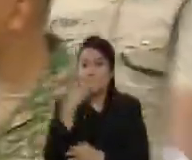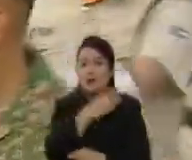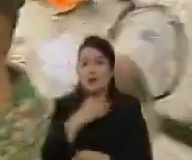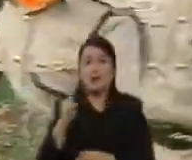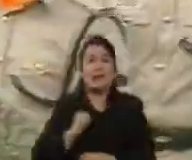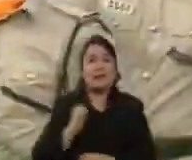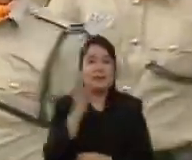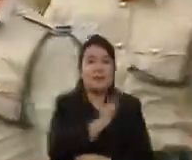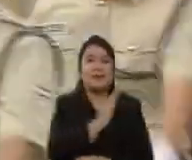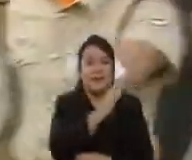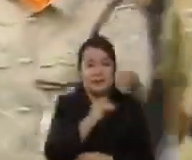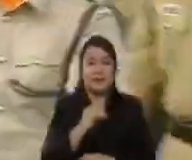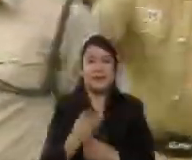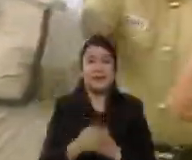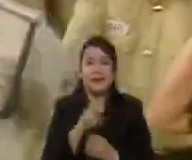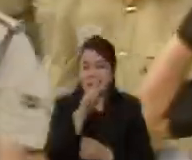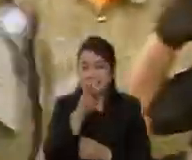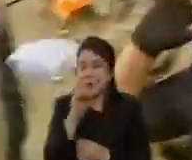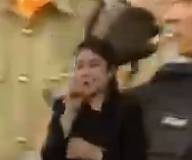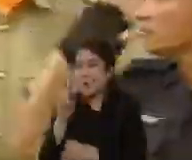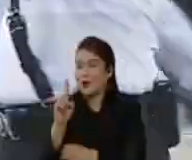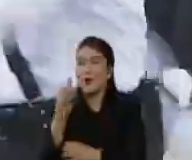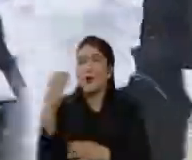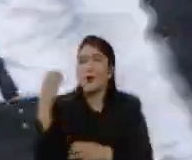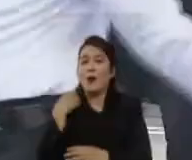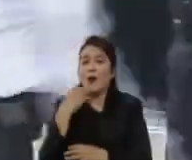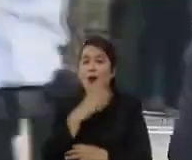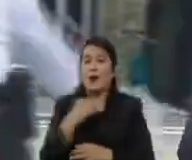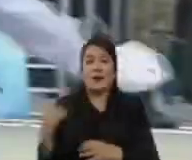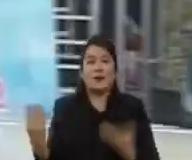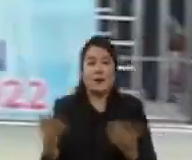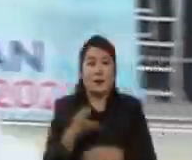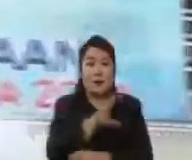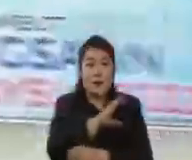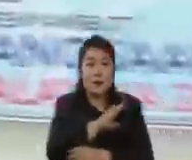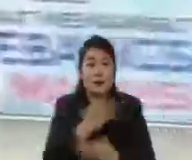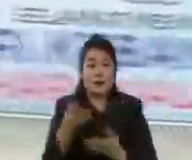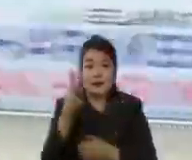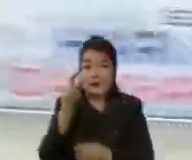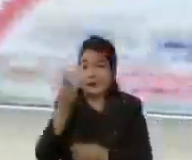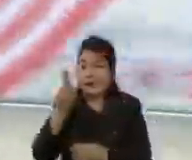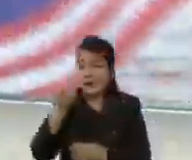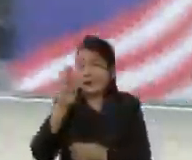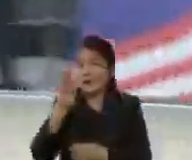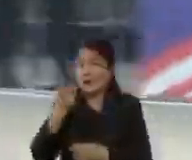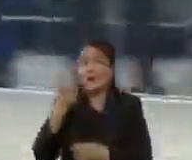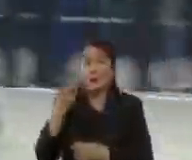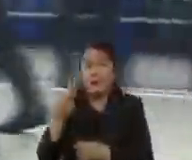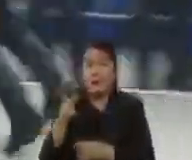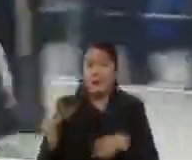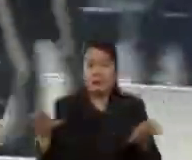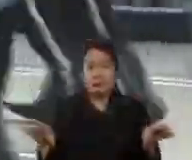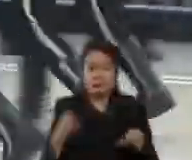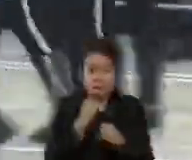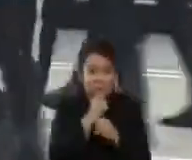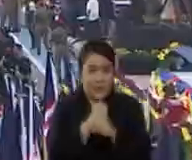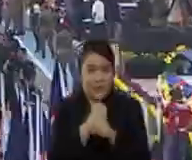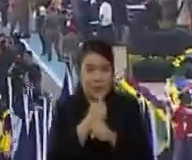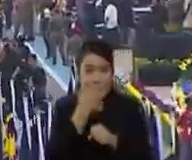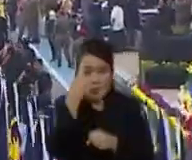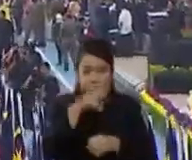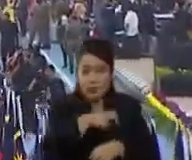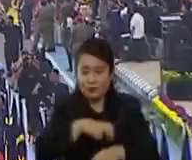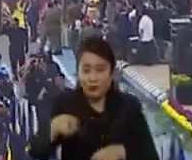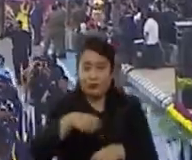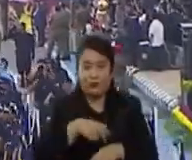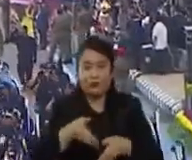anggota dan seterusnya 101 pegawai dan anggota polis trafik yang berperanan menjalankan tugasan keselamatan lalu lintas